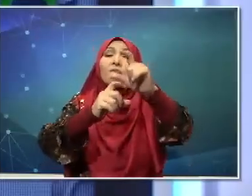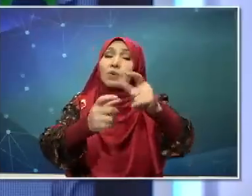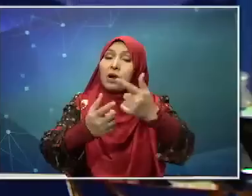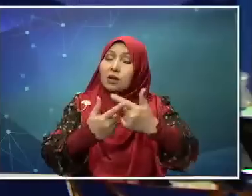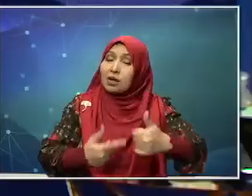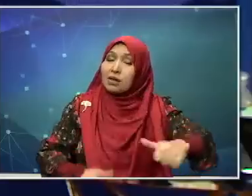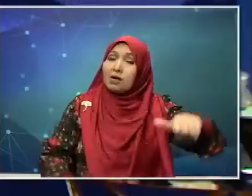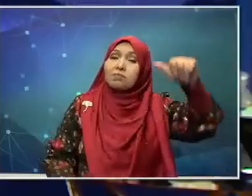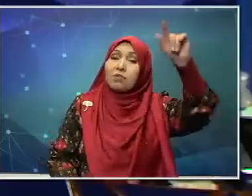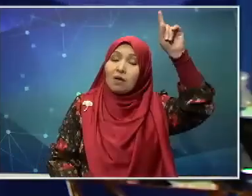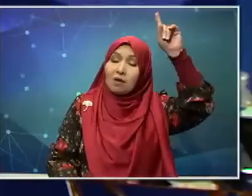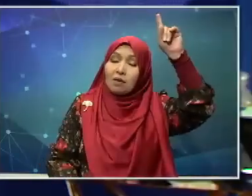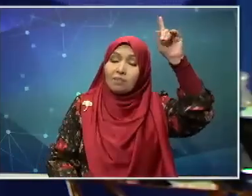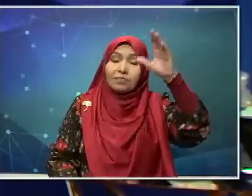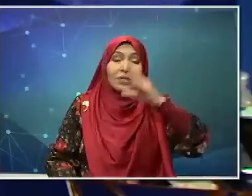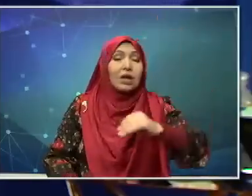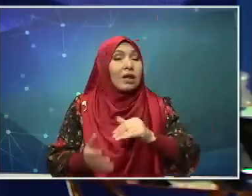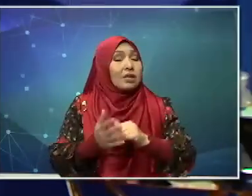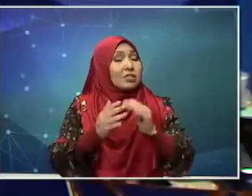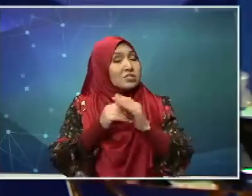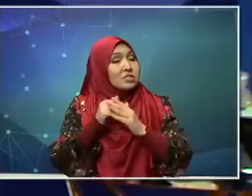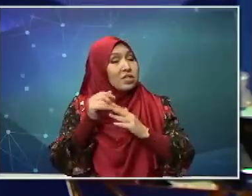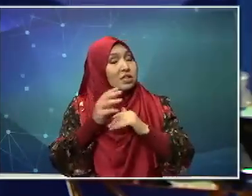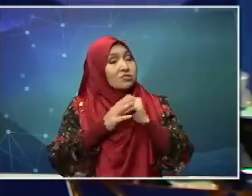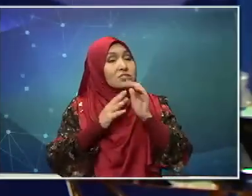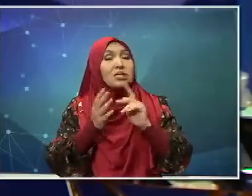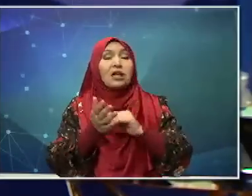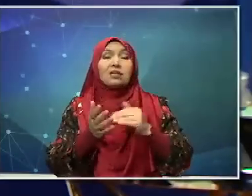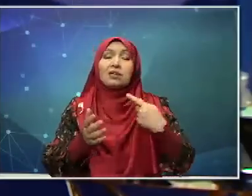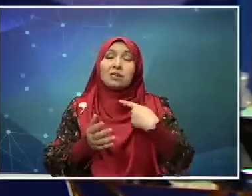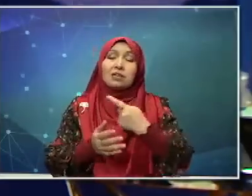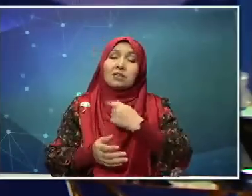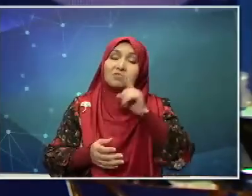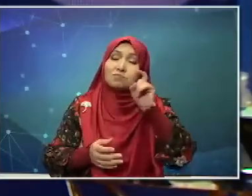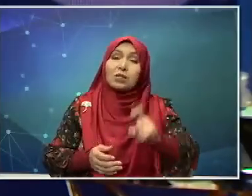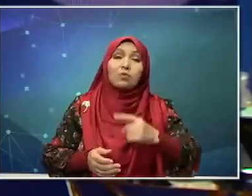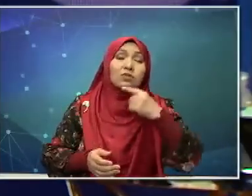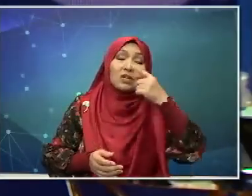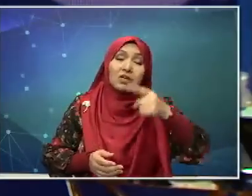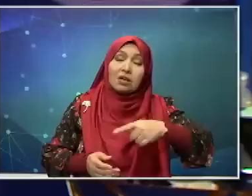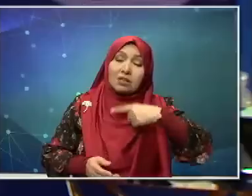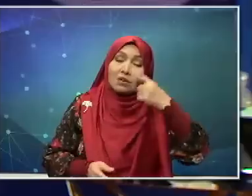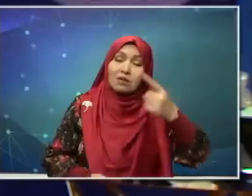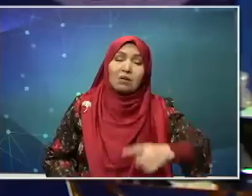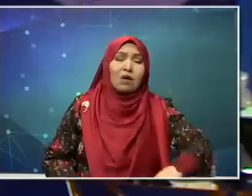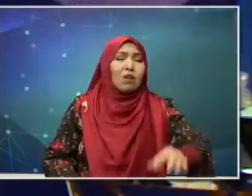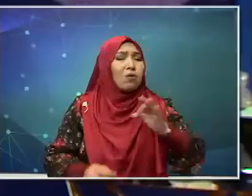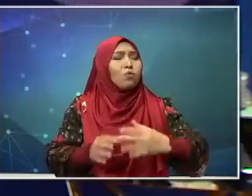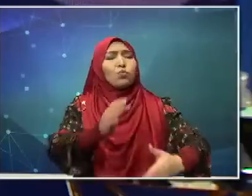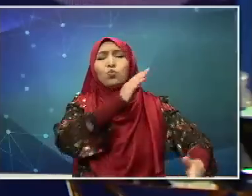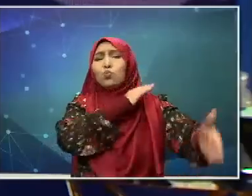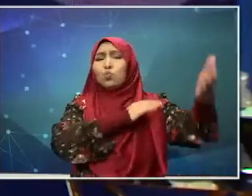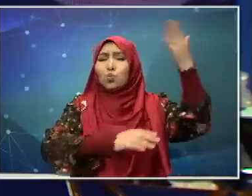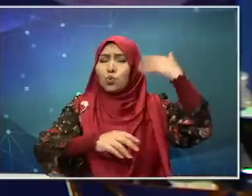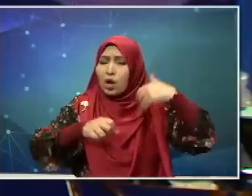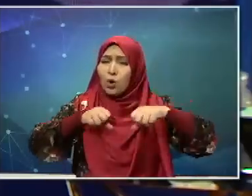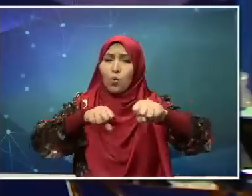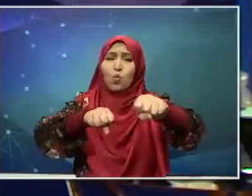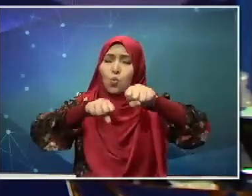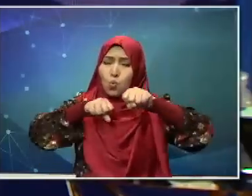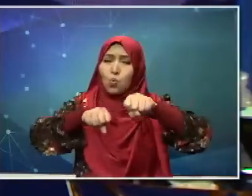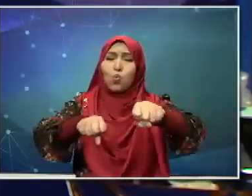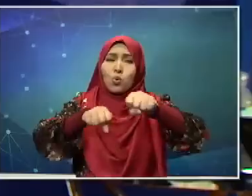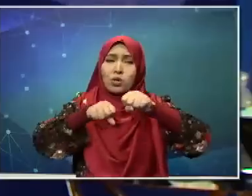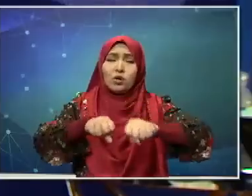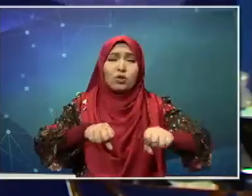Allah jadi lagi slese lagi kita ke Ya Allah engkau telah Tunjukkan gitu kalau zaman dulu saja karena iku the kalau